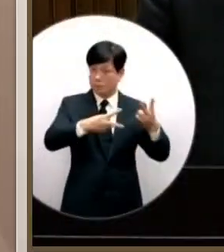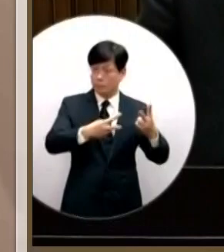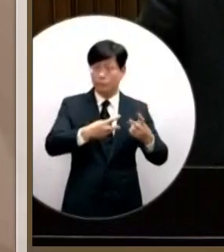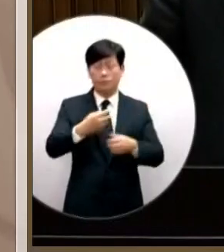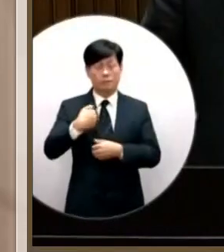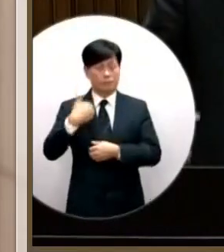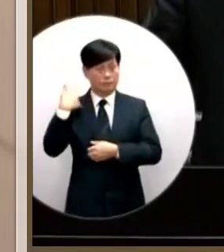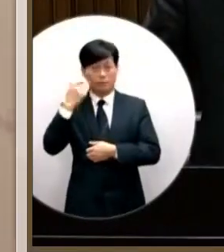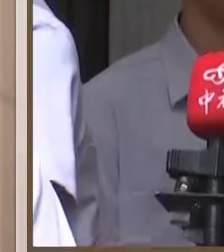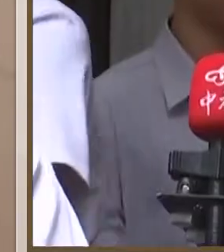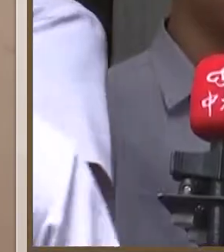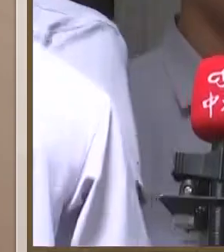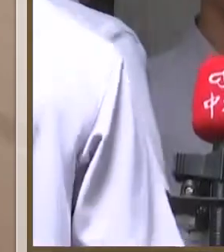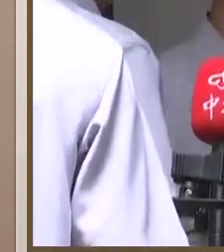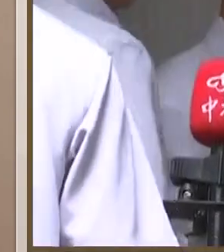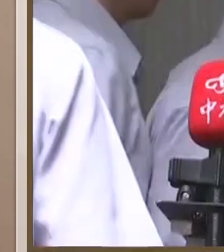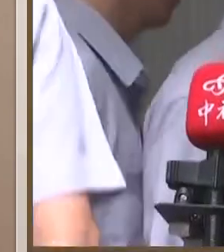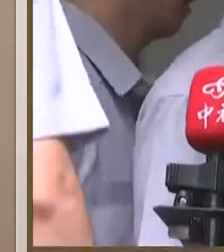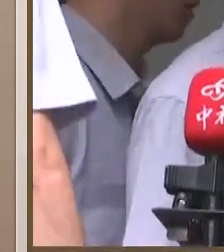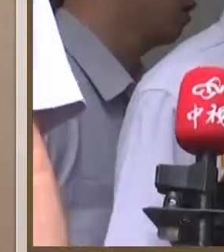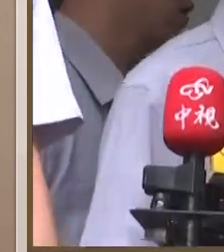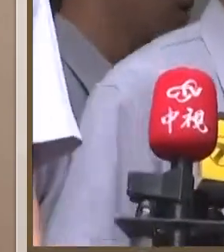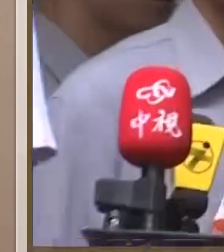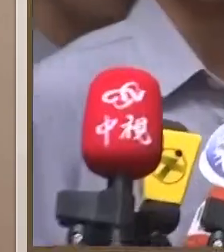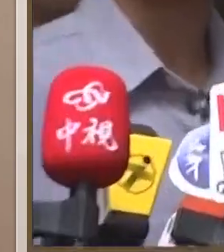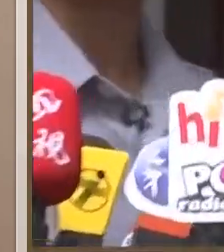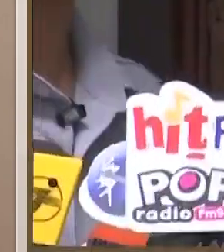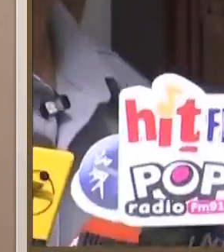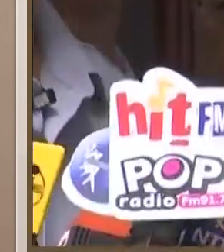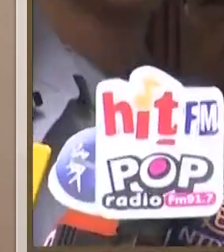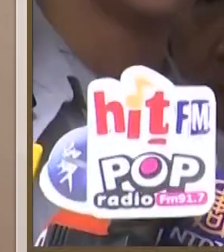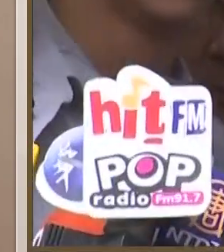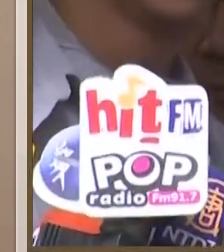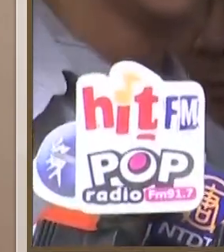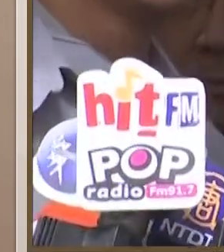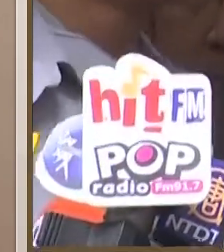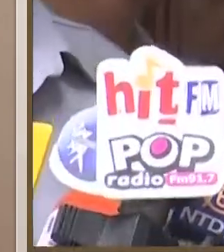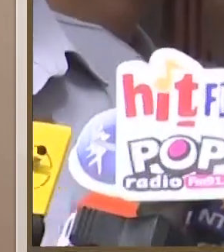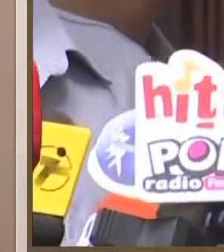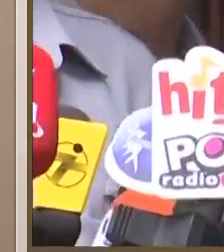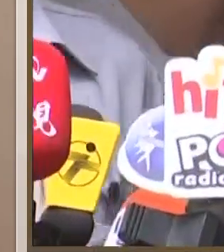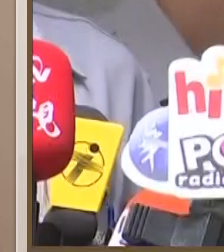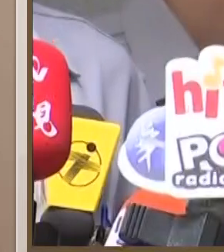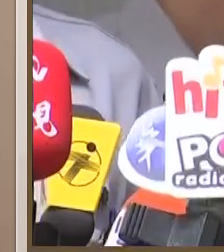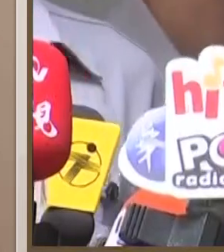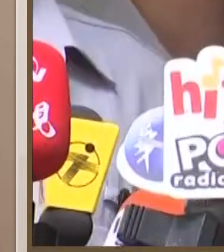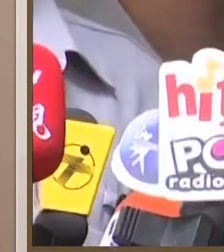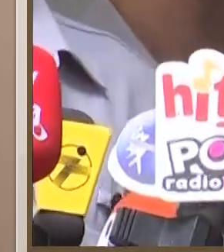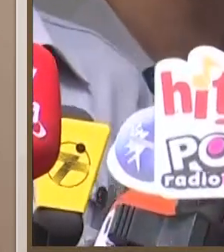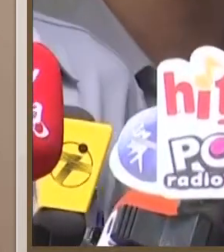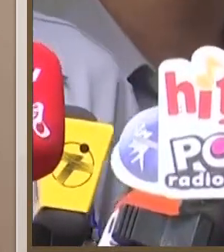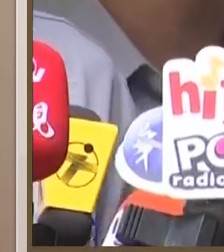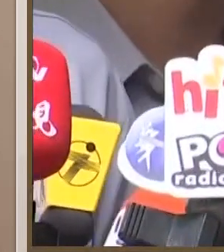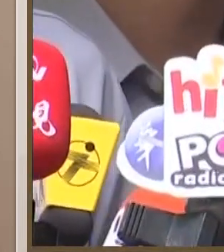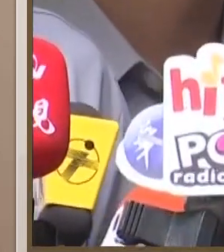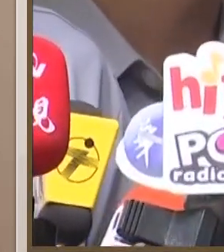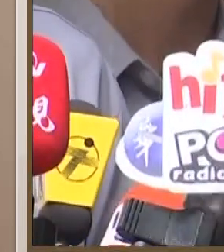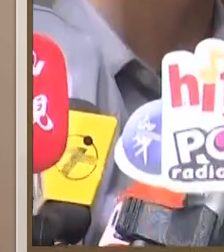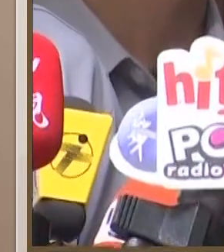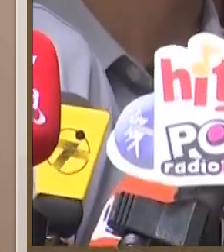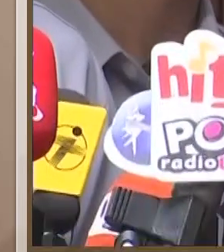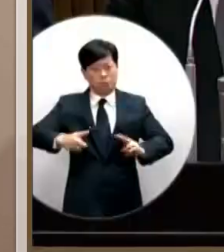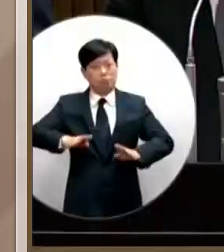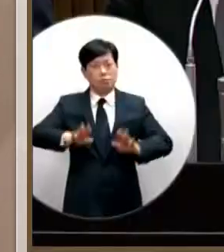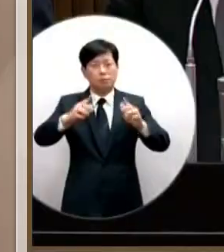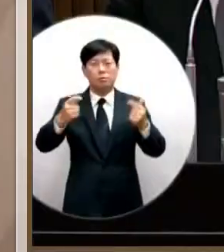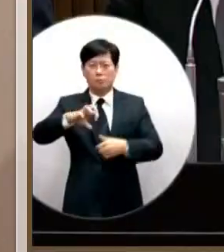来了，好，表示对于赖清德的一个什么样反应？好，这个我得提醒，这的确会有一些副